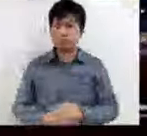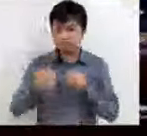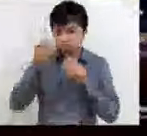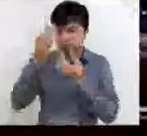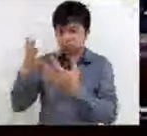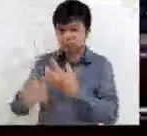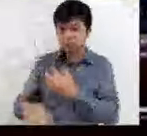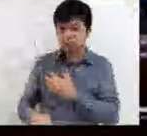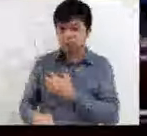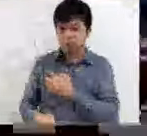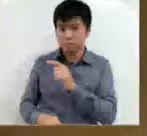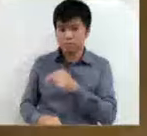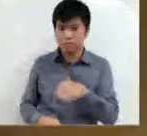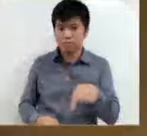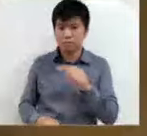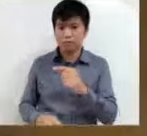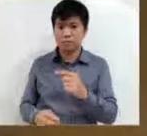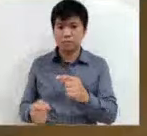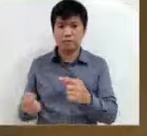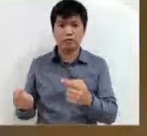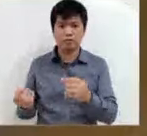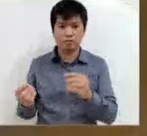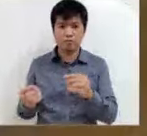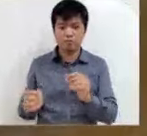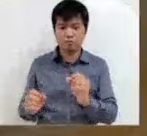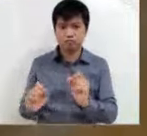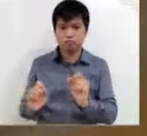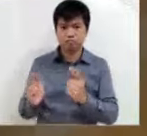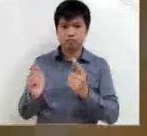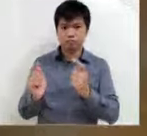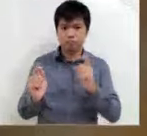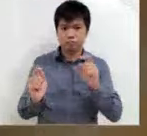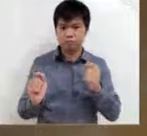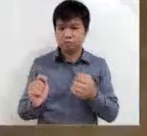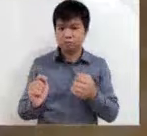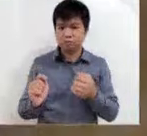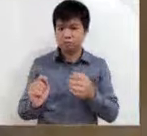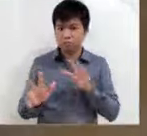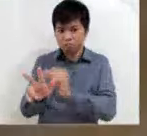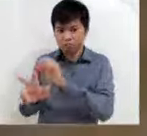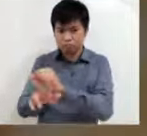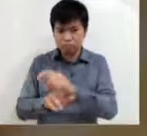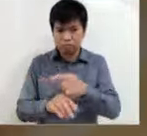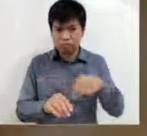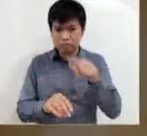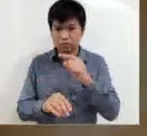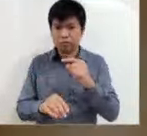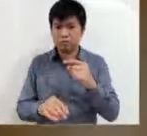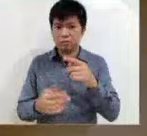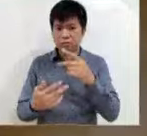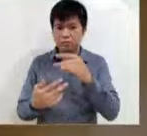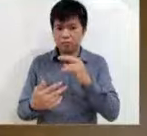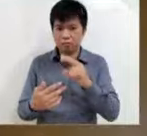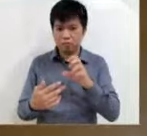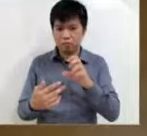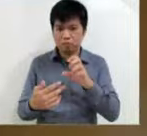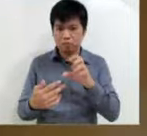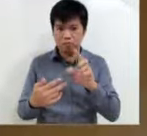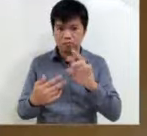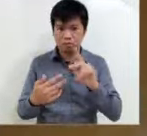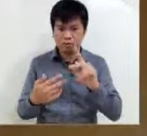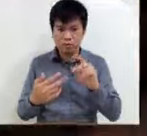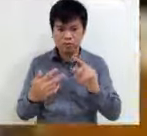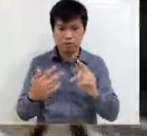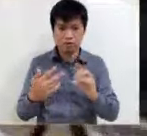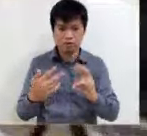ang follow-up operation. Arestado ang mga suspect na sina Paul Joseph Mahinay Hermoso, Mark Verhel Gascon at Kevin Kenneth